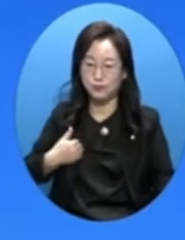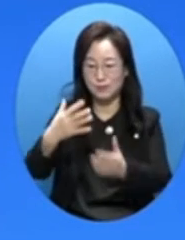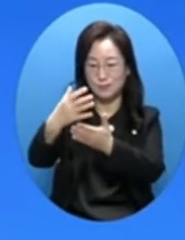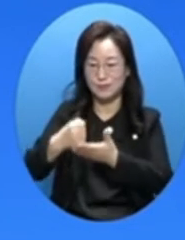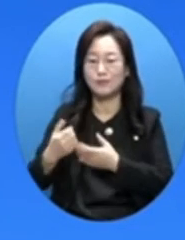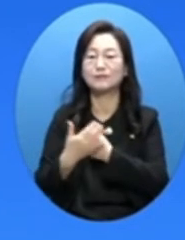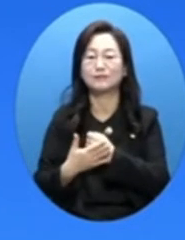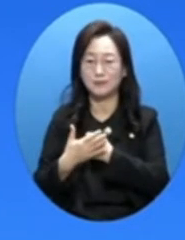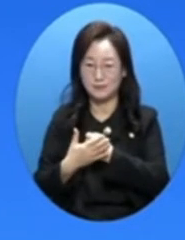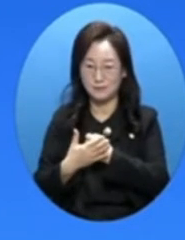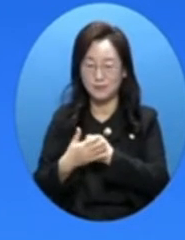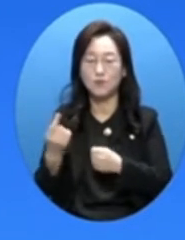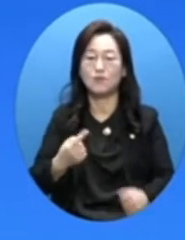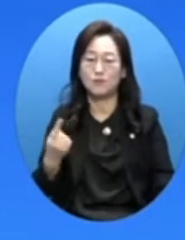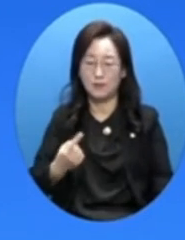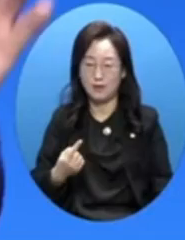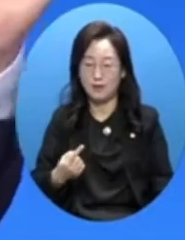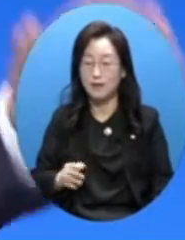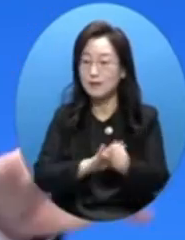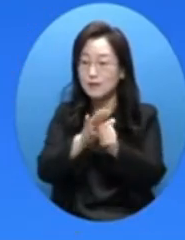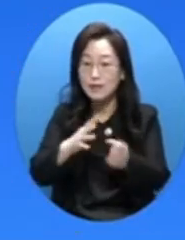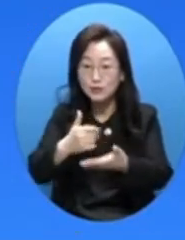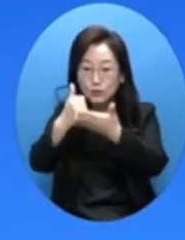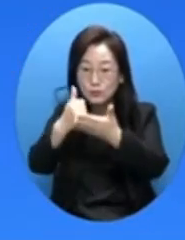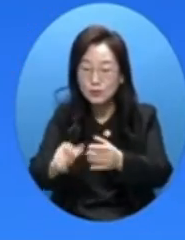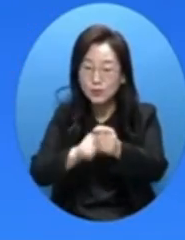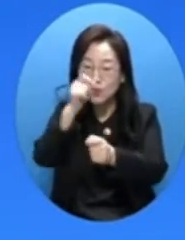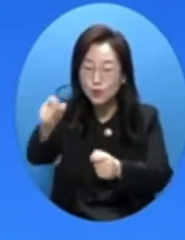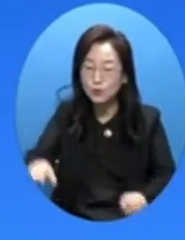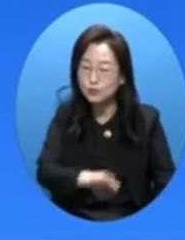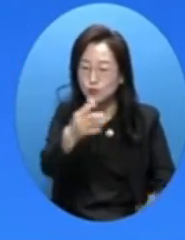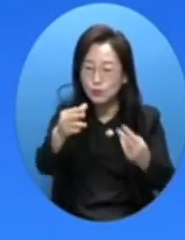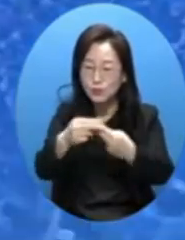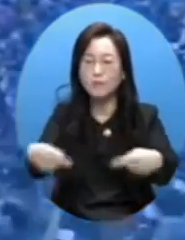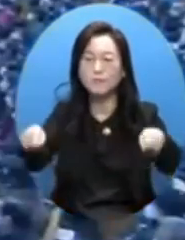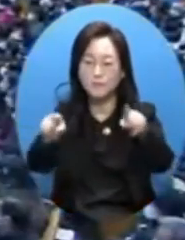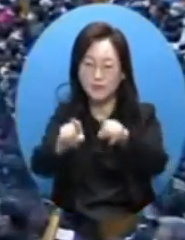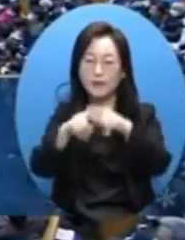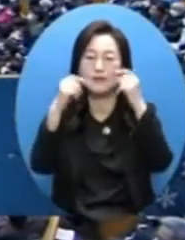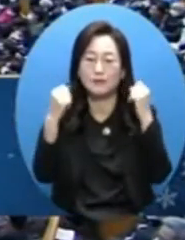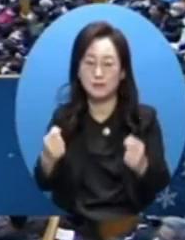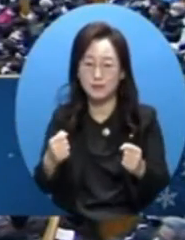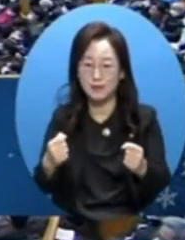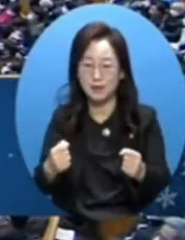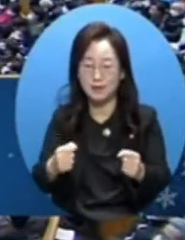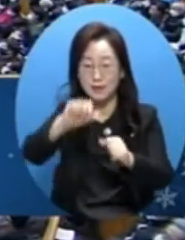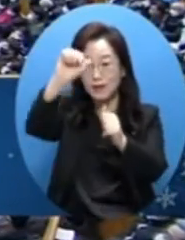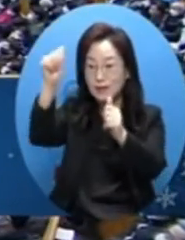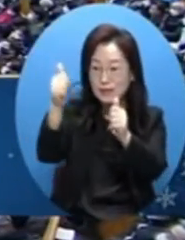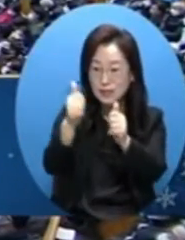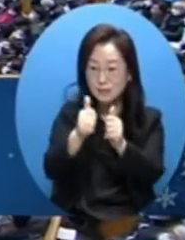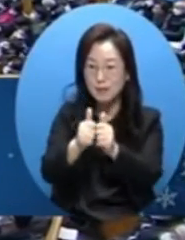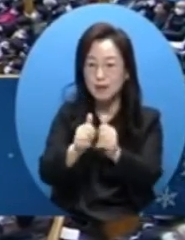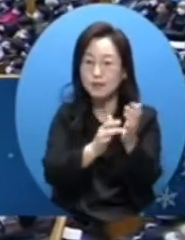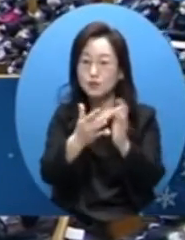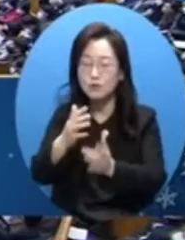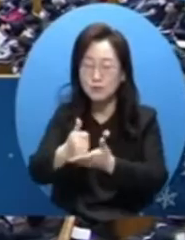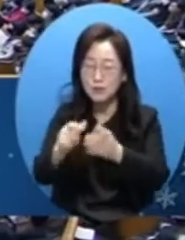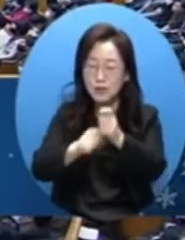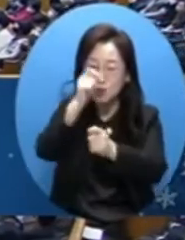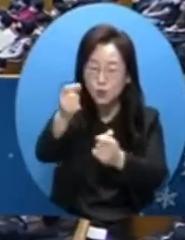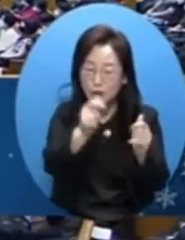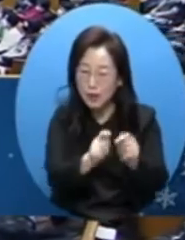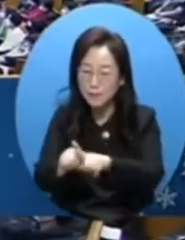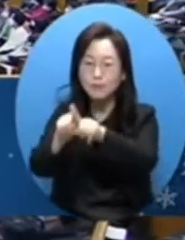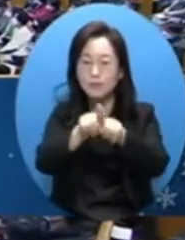것입니다. 이 사랑의 주님이 영원히 우리와 함께하고 계신 것입니다. 임마누엘 예수님이 영원히 우리와 함께하고